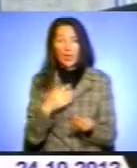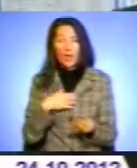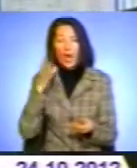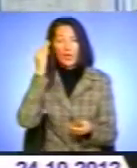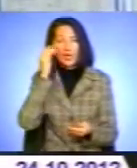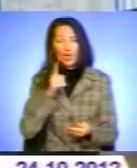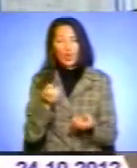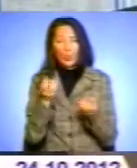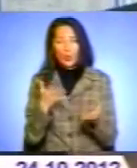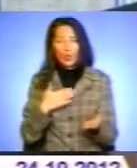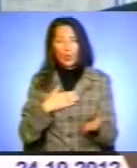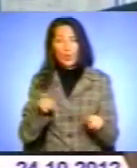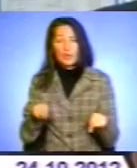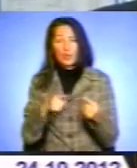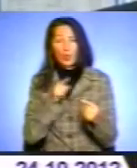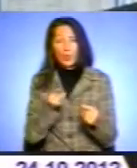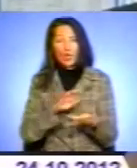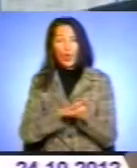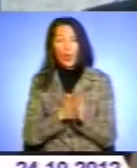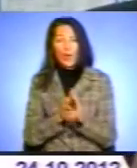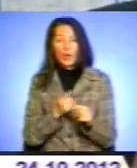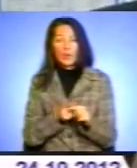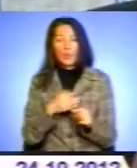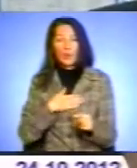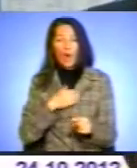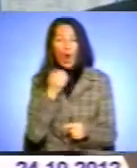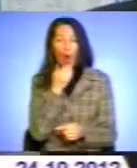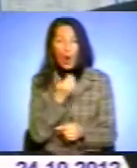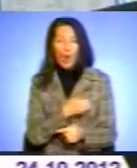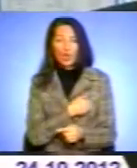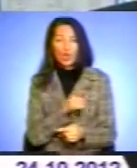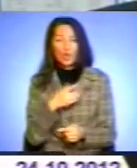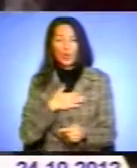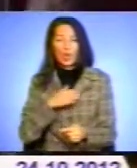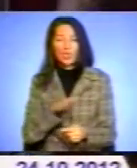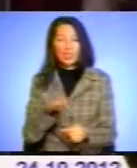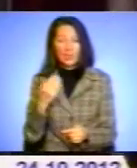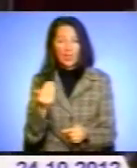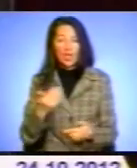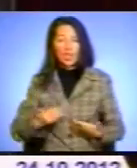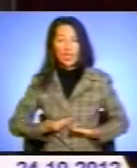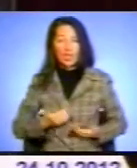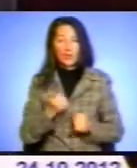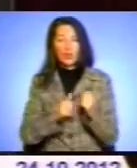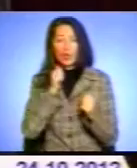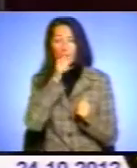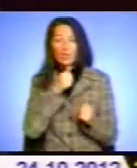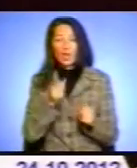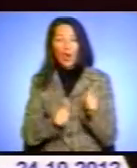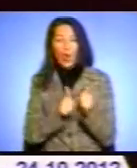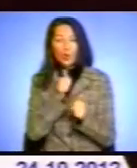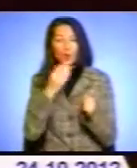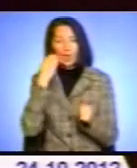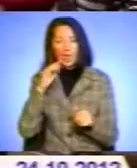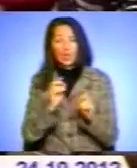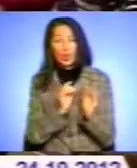що просто ми створюємо ті умови, які би ми хотіли, щоб наші діти в них жили. Щорічний конкурс на кращий гуртожиток